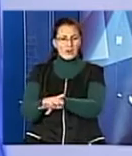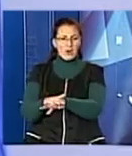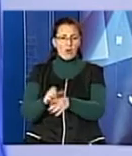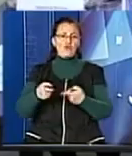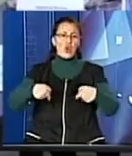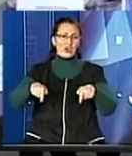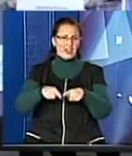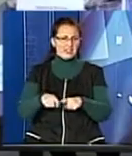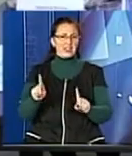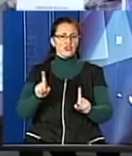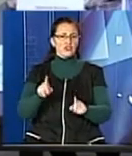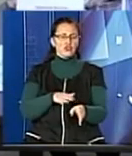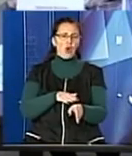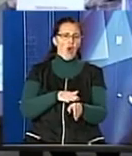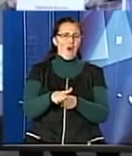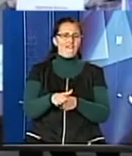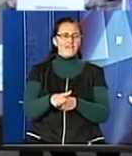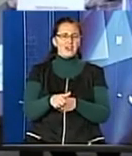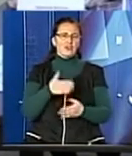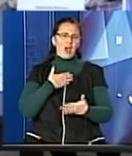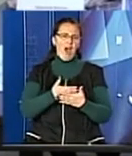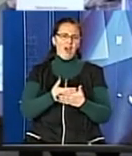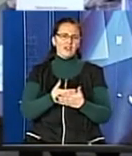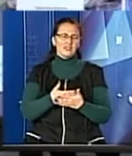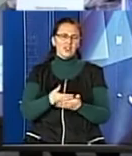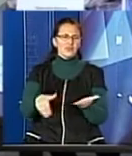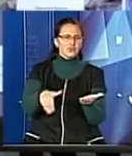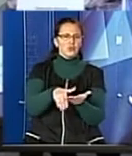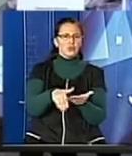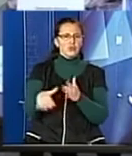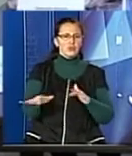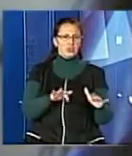Action», яка виконує активну благочинну діяльність у Львові та області.